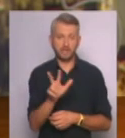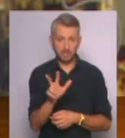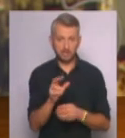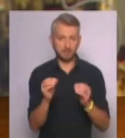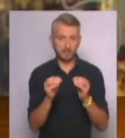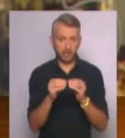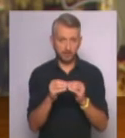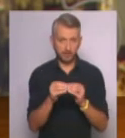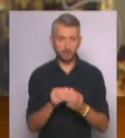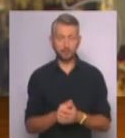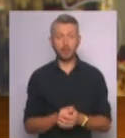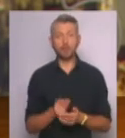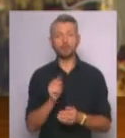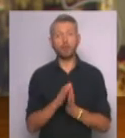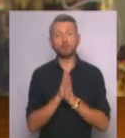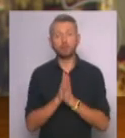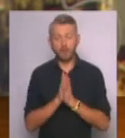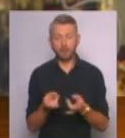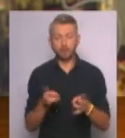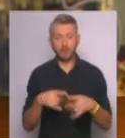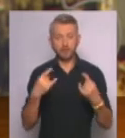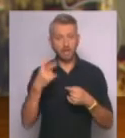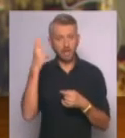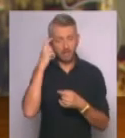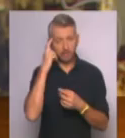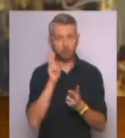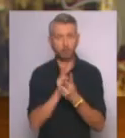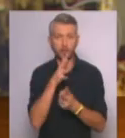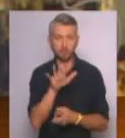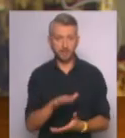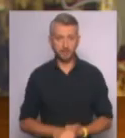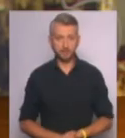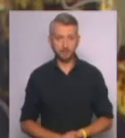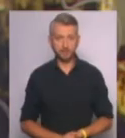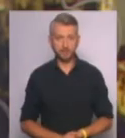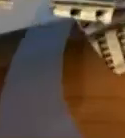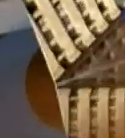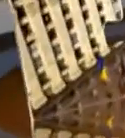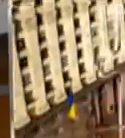завжди, о 15:10. Тож, будь ласка, залишайтеся на телеканалі «Київ» і до зустрічі.